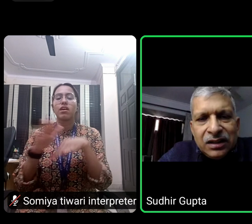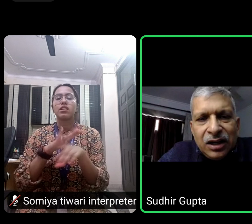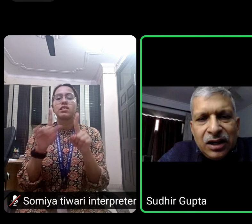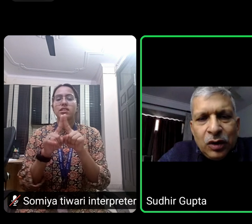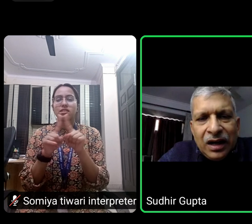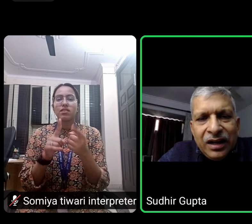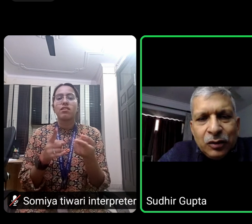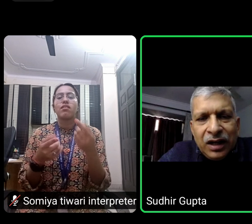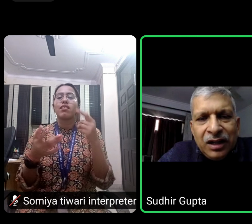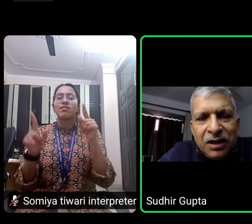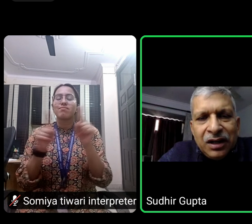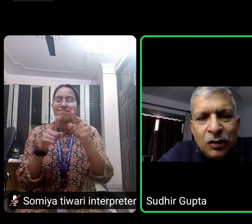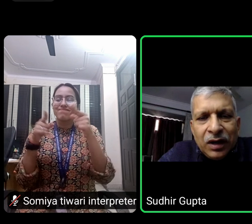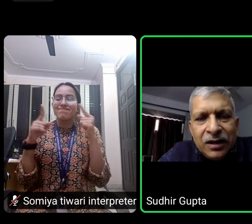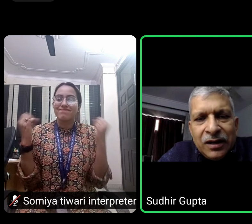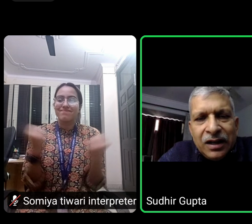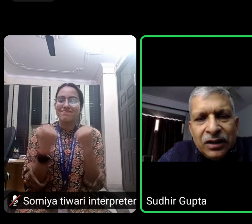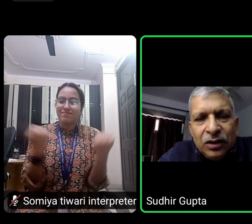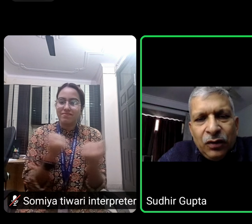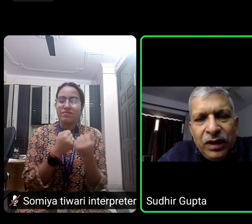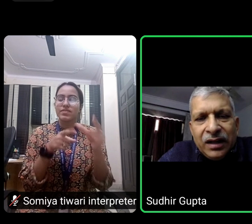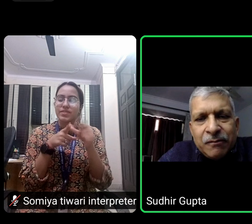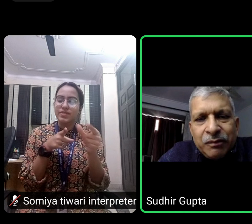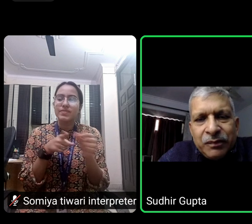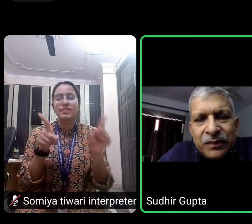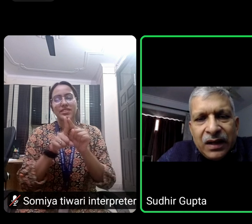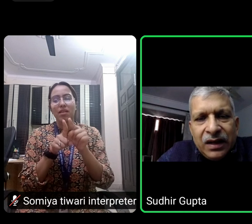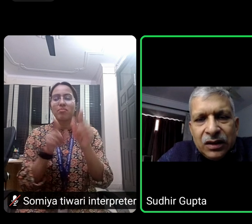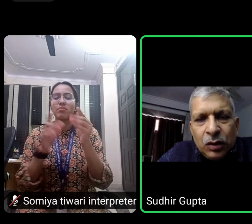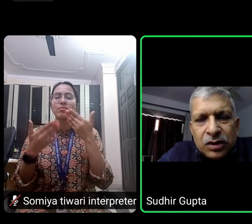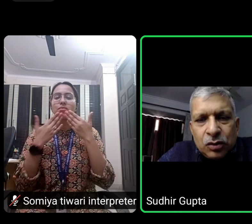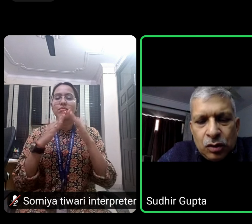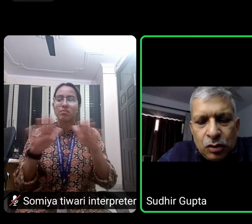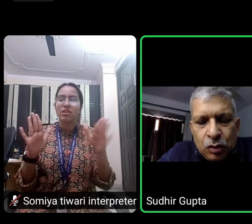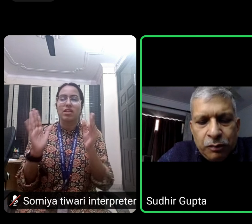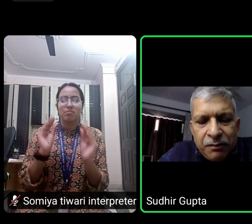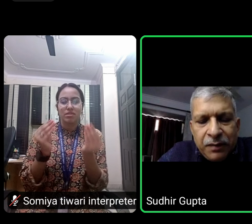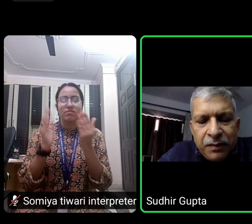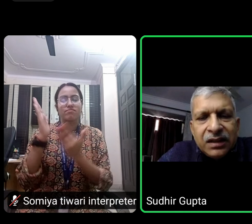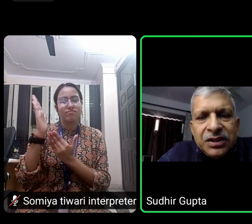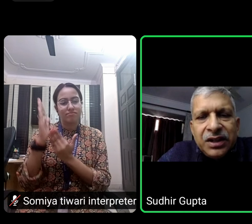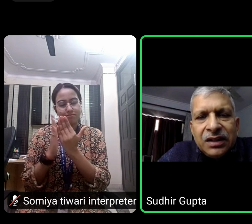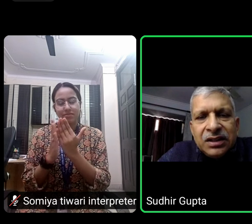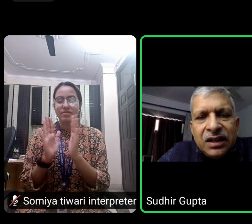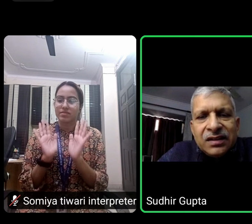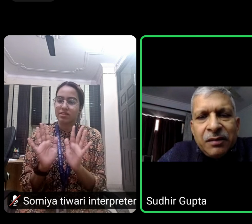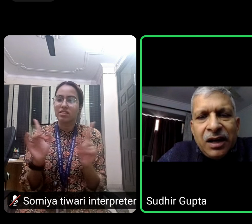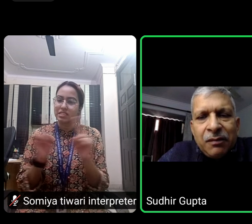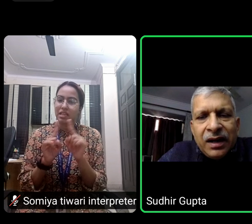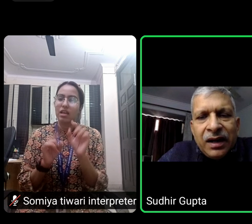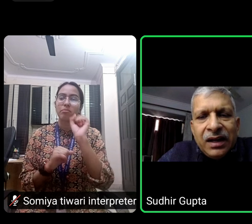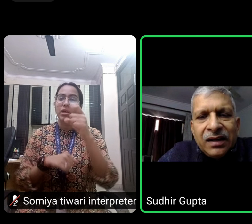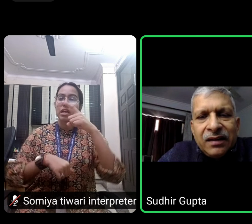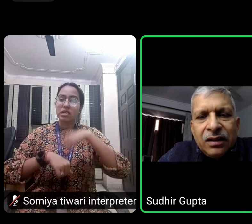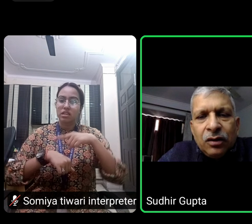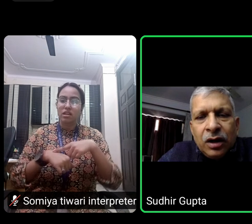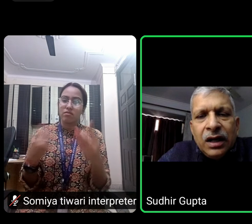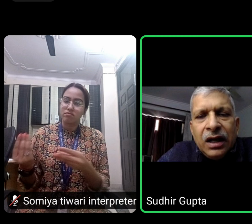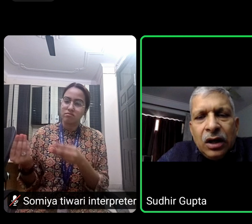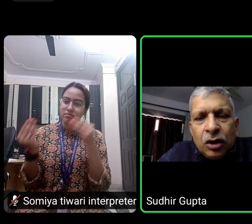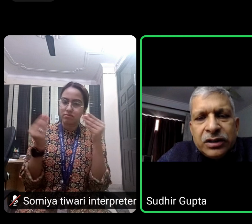हैं ना कि जितना गुड़ डालेंगे उतना ही मीठा होगा, तो वही है ना। तो इसको खूब आप मेहनत कीजिए, जितना समय आप लगाएंगे इनके